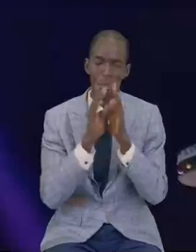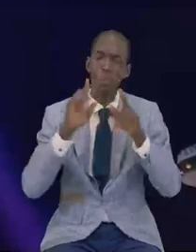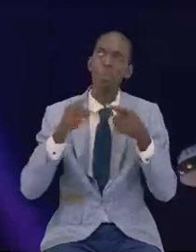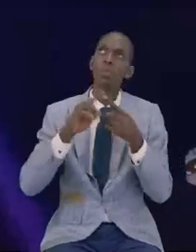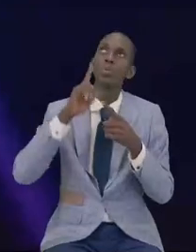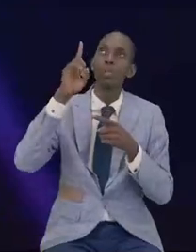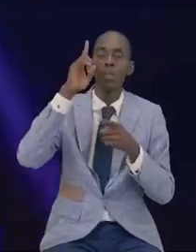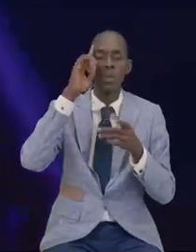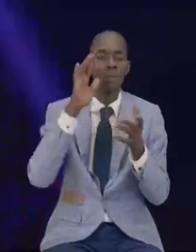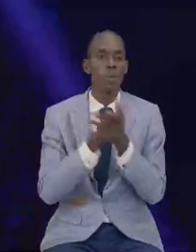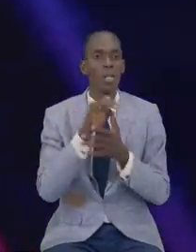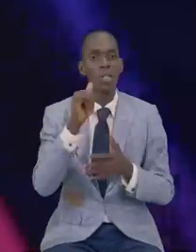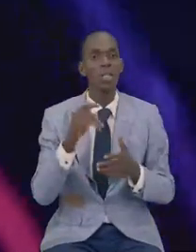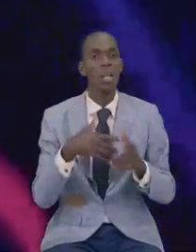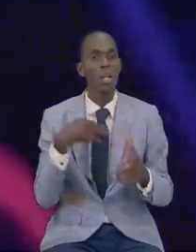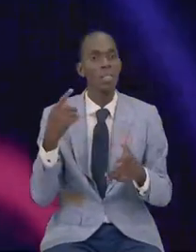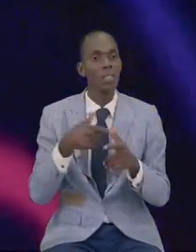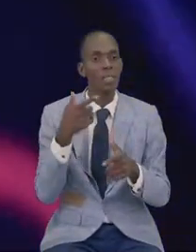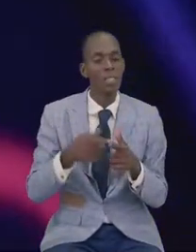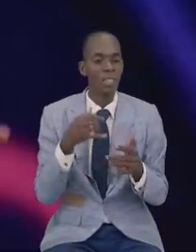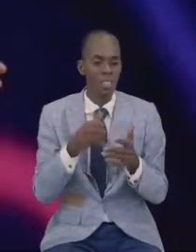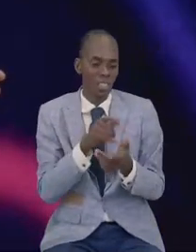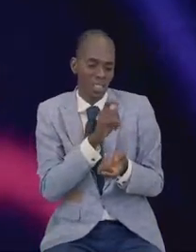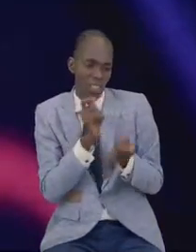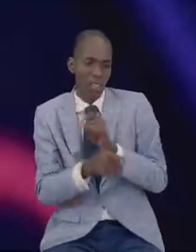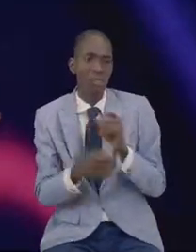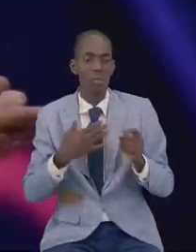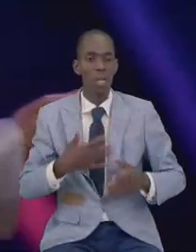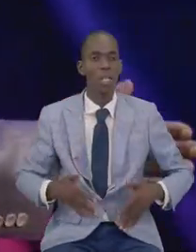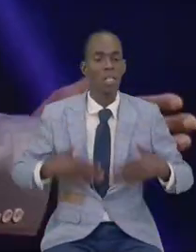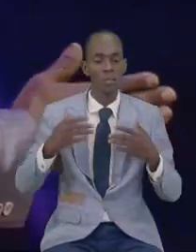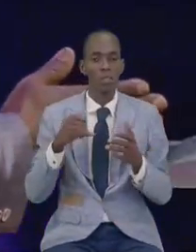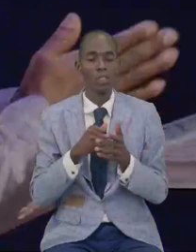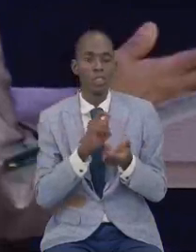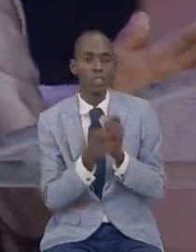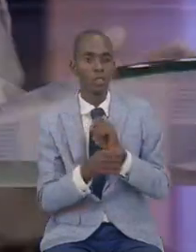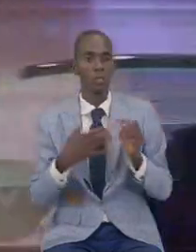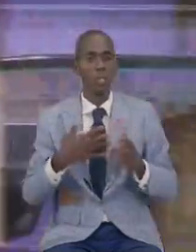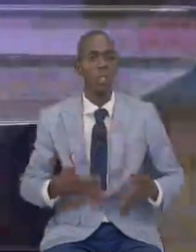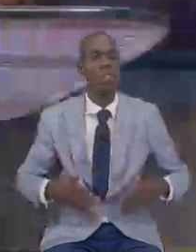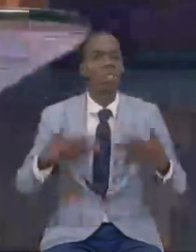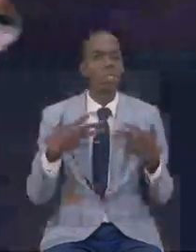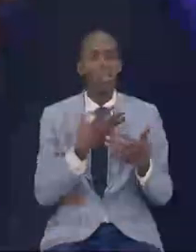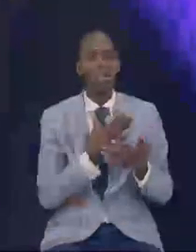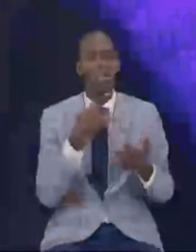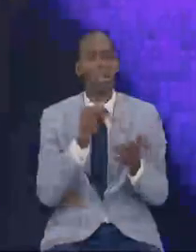croyant et il me transforme, il me convertit. Alors c'est dit pour